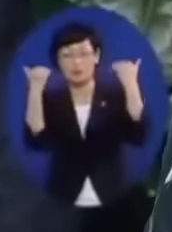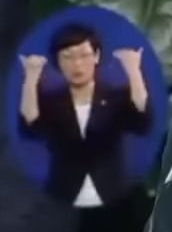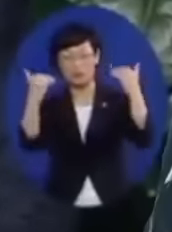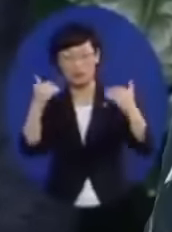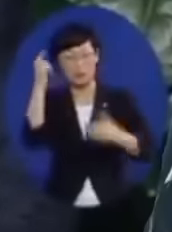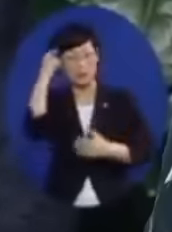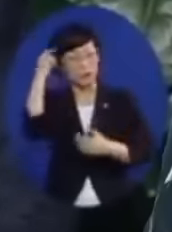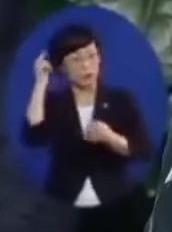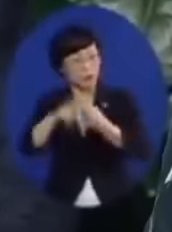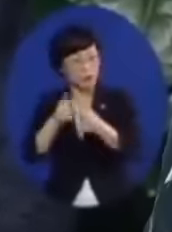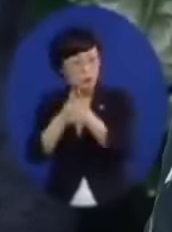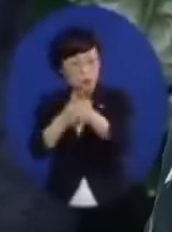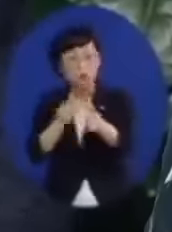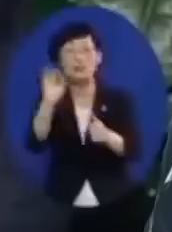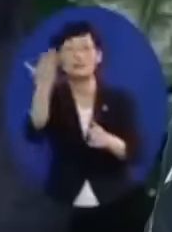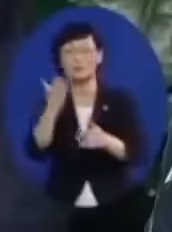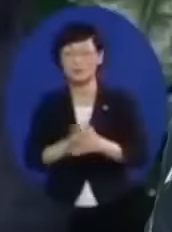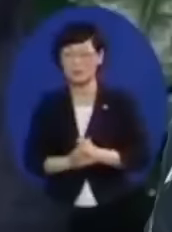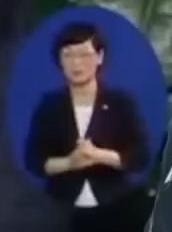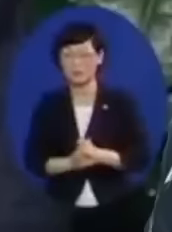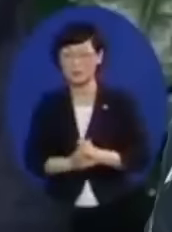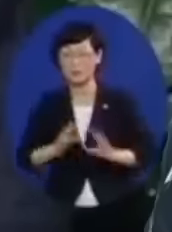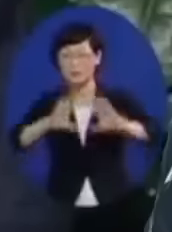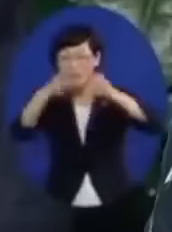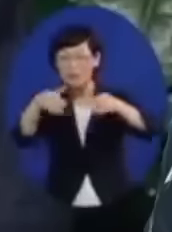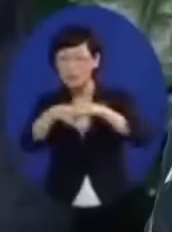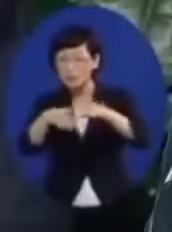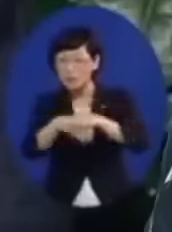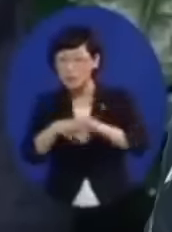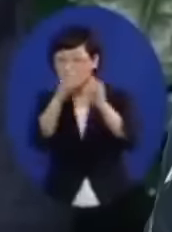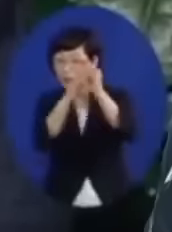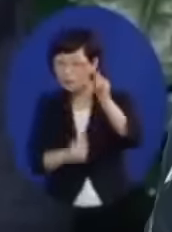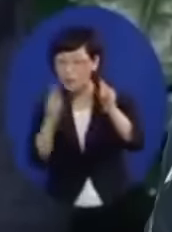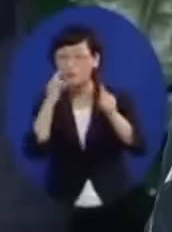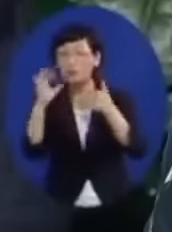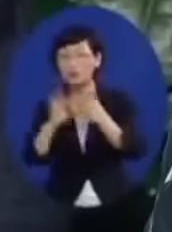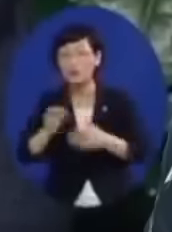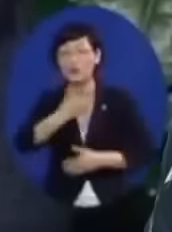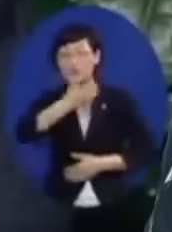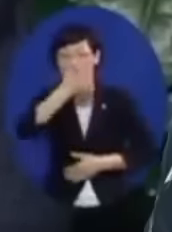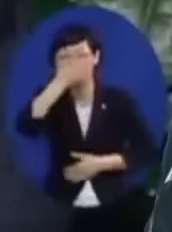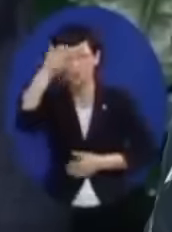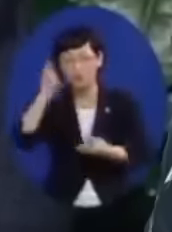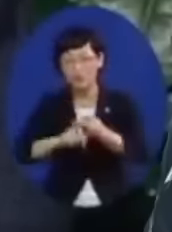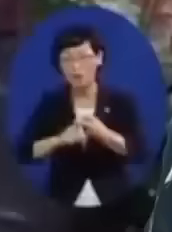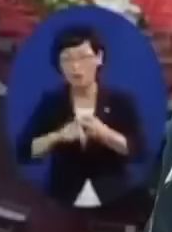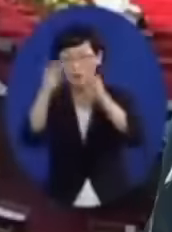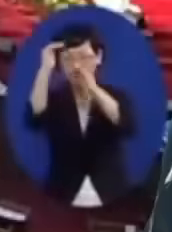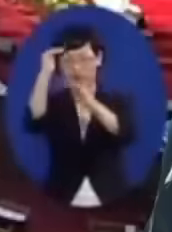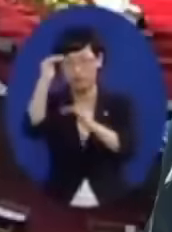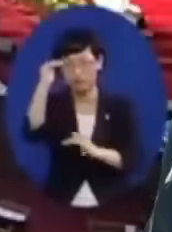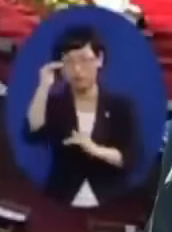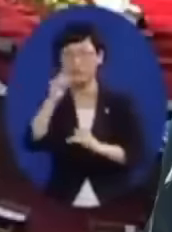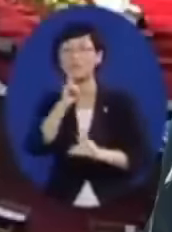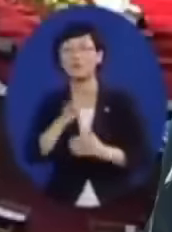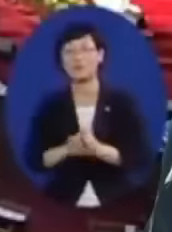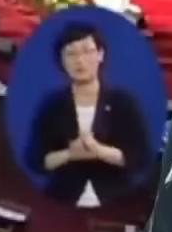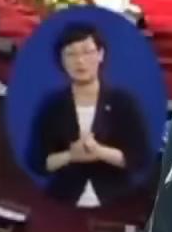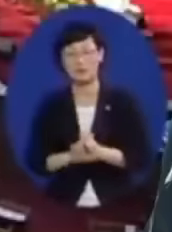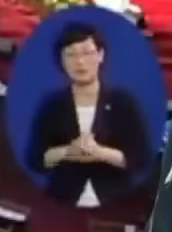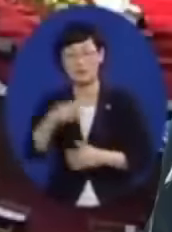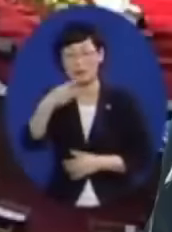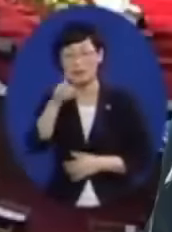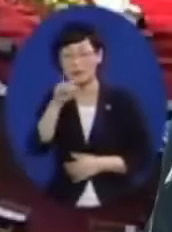생각하는 것을 따라가는 것입니다. 세계 문명의 역사는 이러한 꿈이 실현된 과정이라고 말할 수 있습니다.